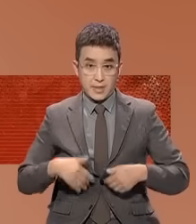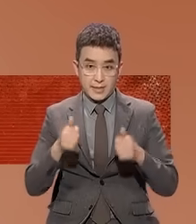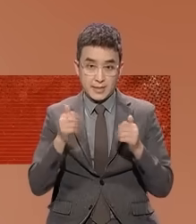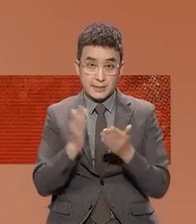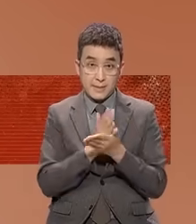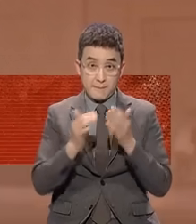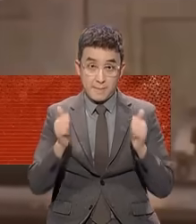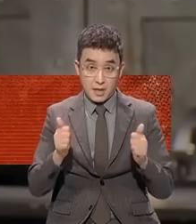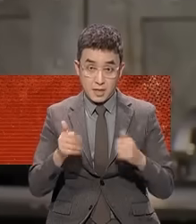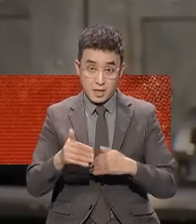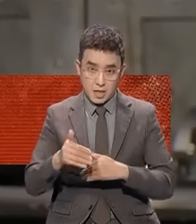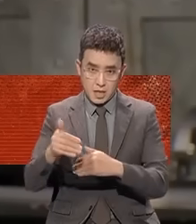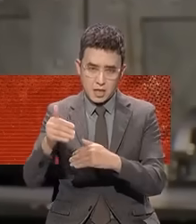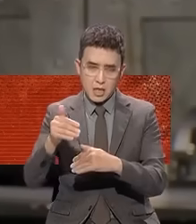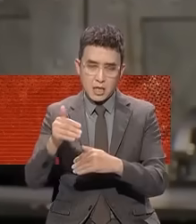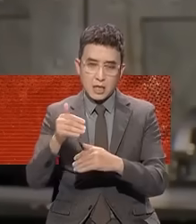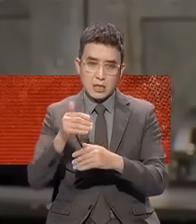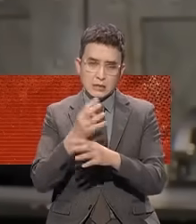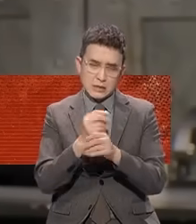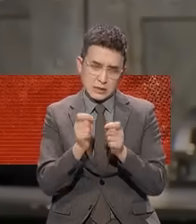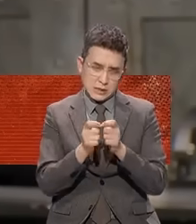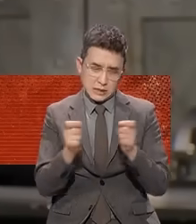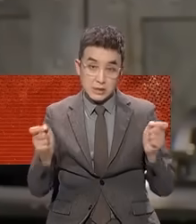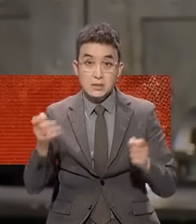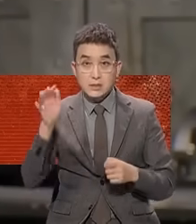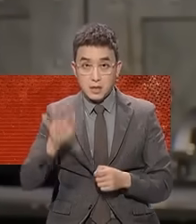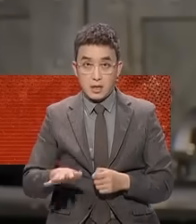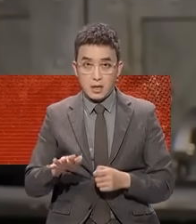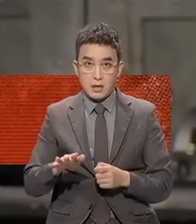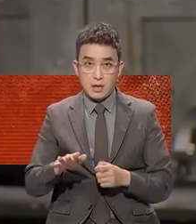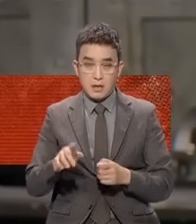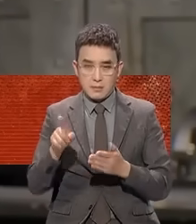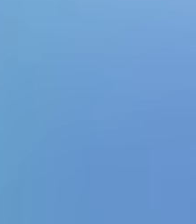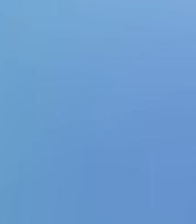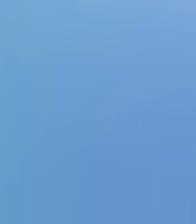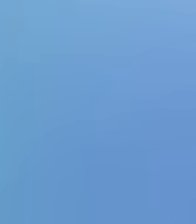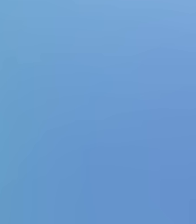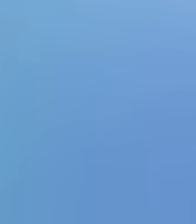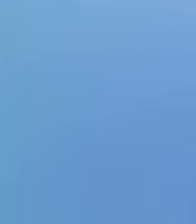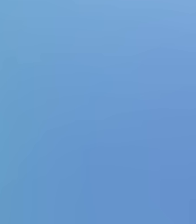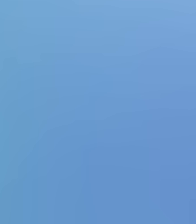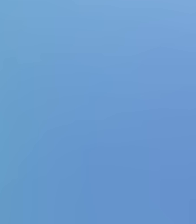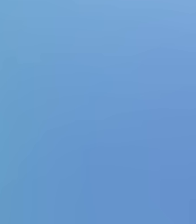하게 된다면 뭐 시간과 비용은 들겠지만 손해배상 받을 수 있을 걸로 보입니다.